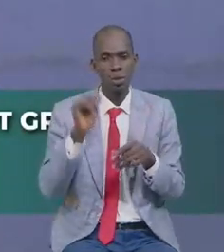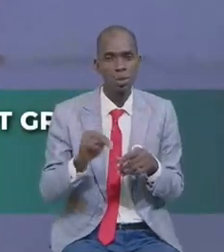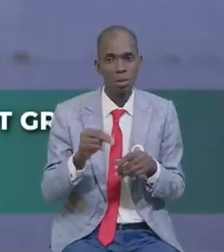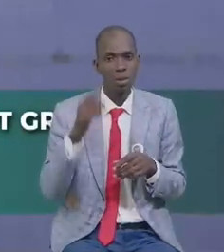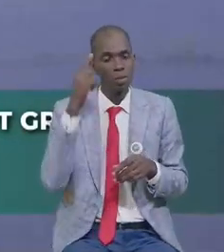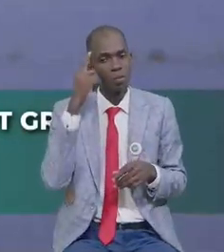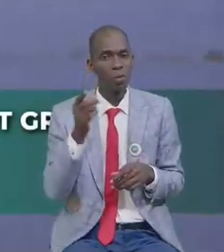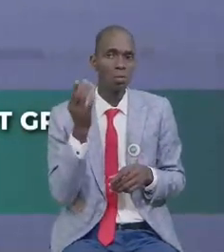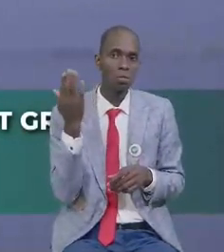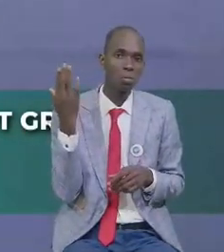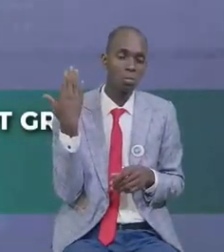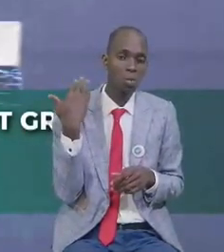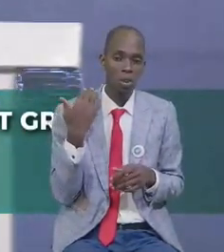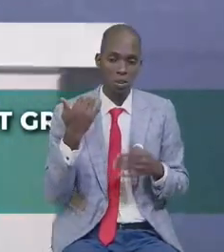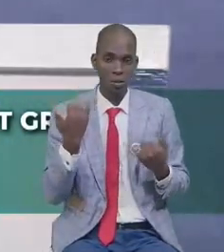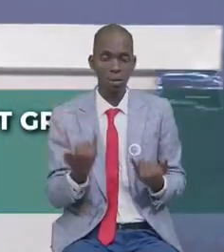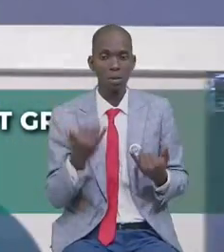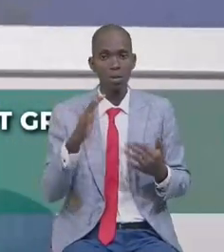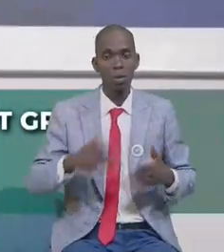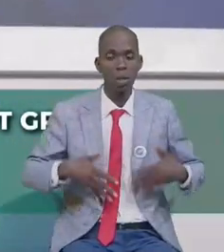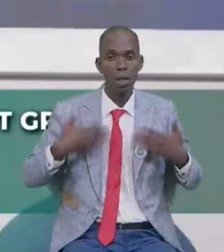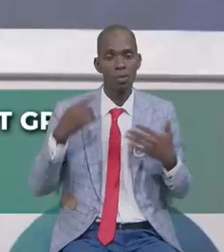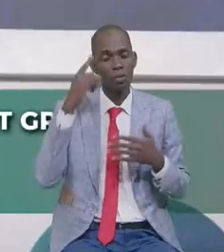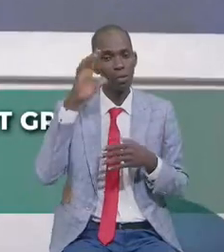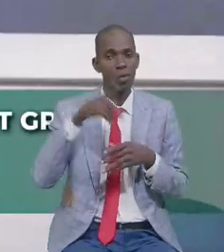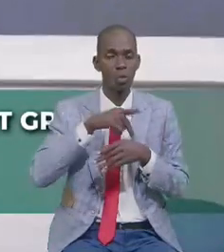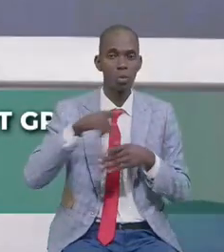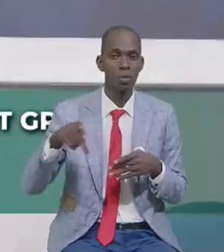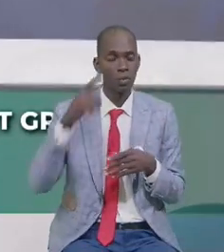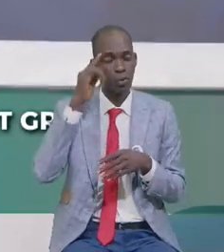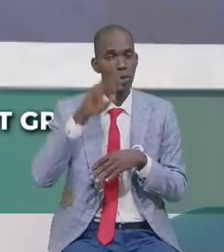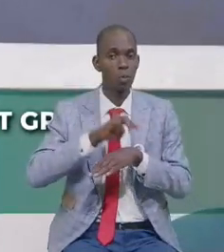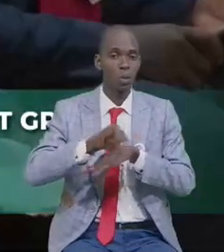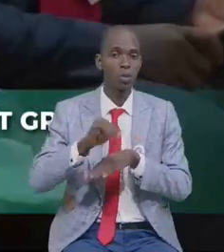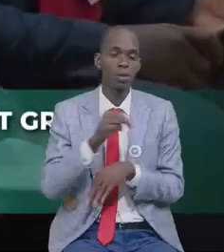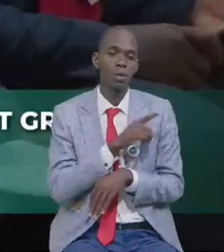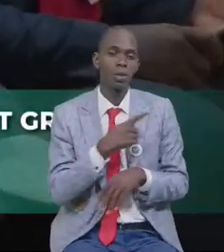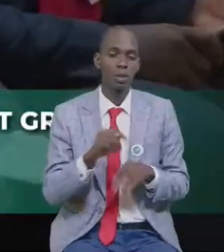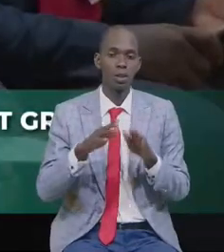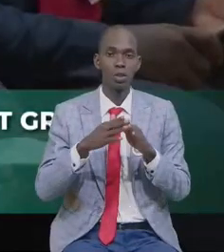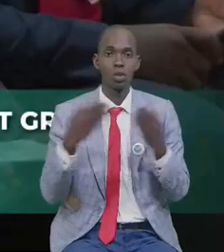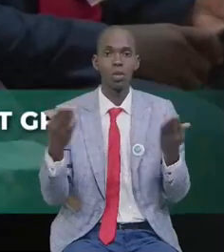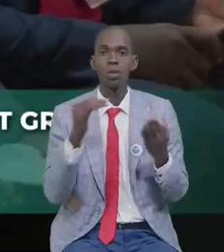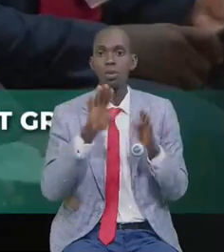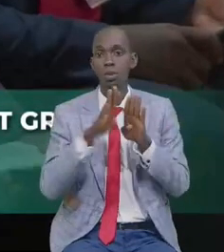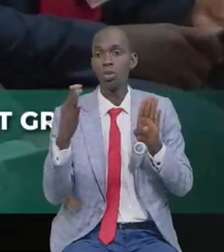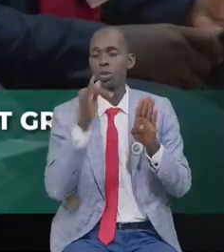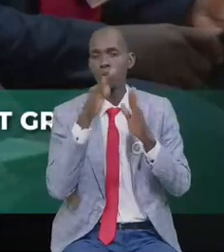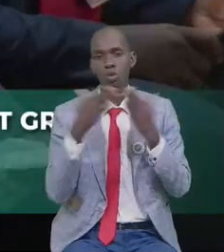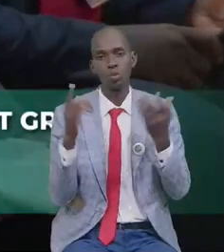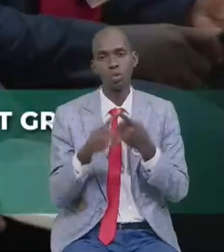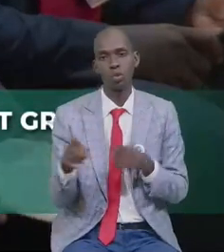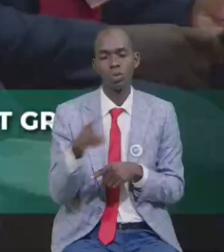la vie, tout ce dont tu as besoin pour ta profession, la porte est déjà ouverte pour toi. Verset 9, il